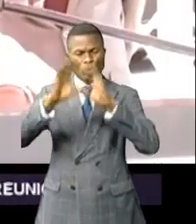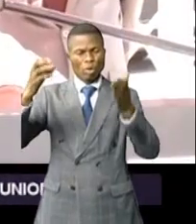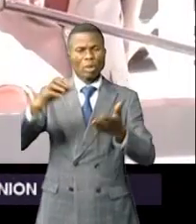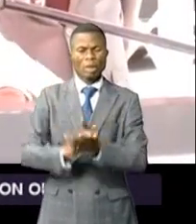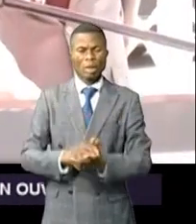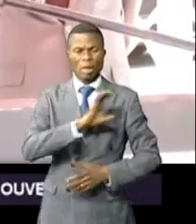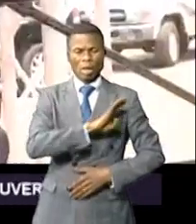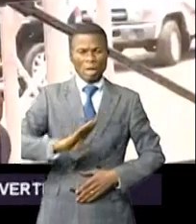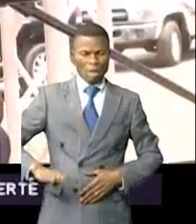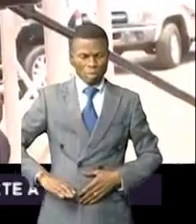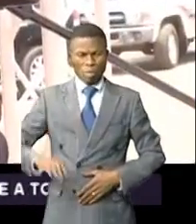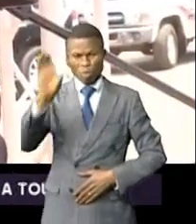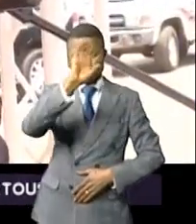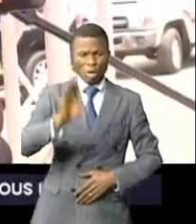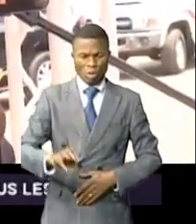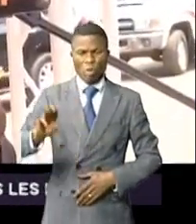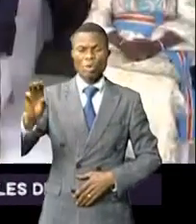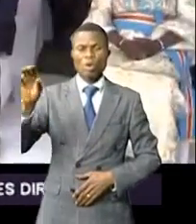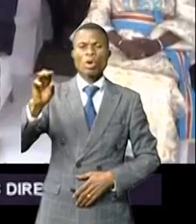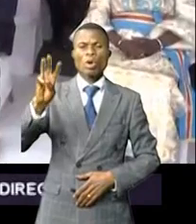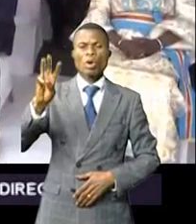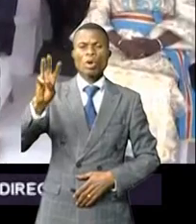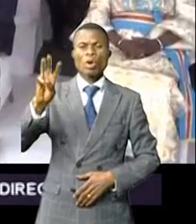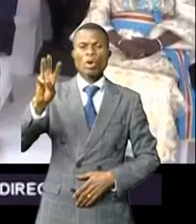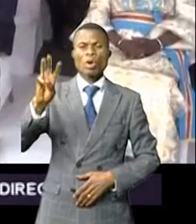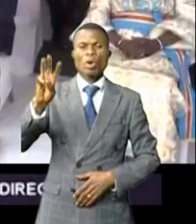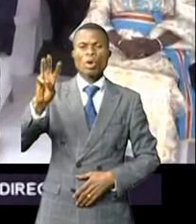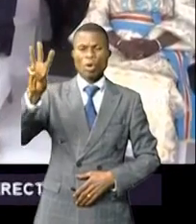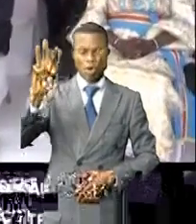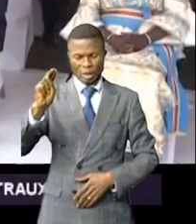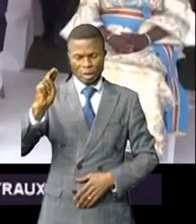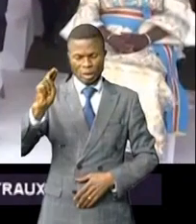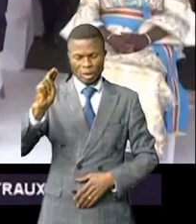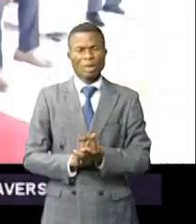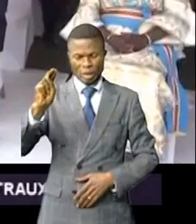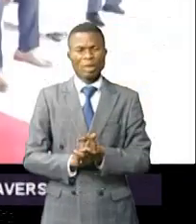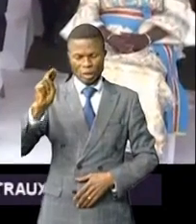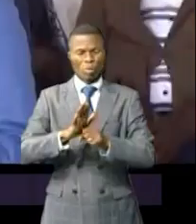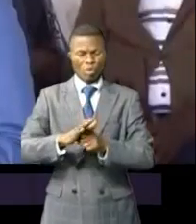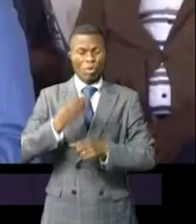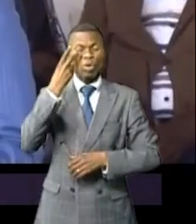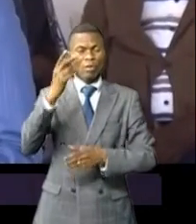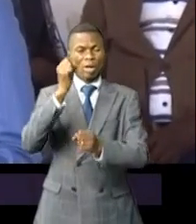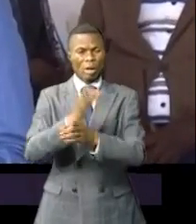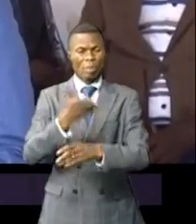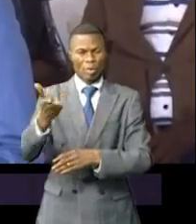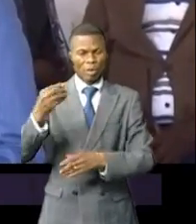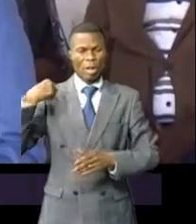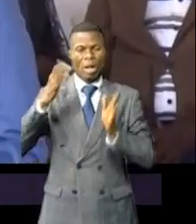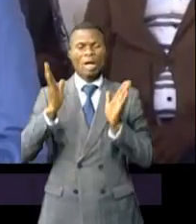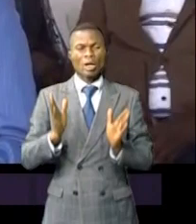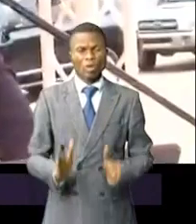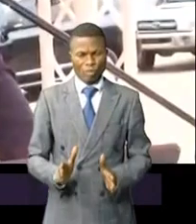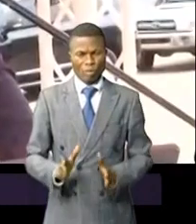bourgmestre de la commune de Rwashi et le maire de Lubumbashi se sont félicités de la vision du chef de l'État par le gouverneur Jacques